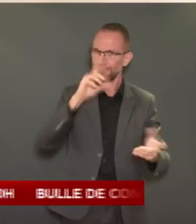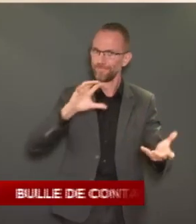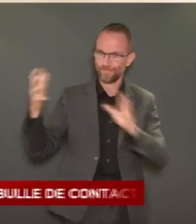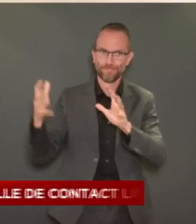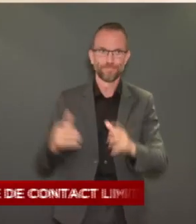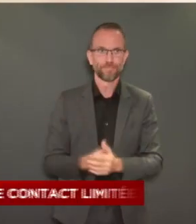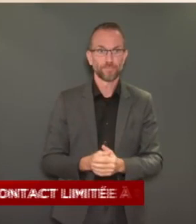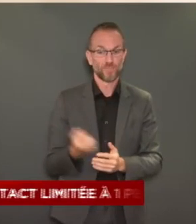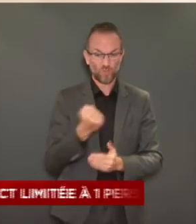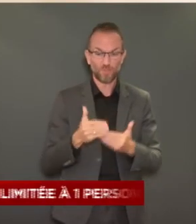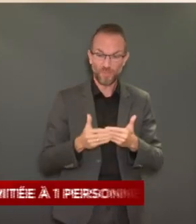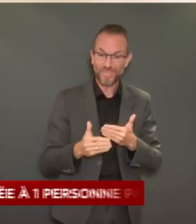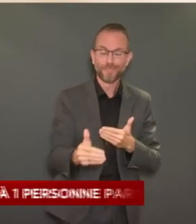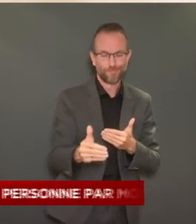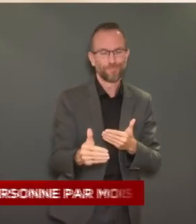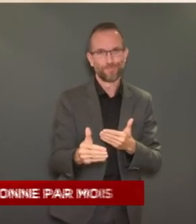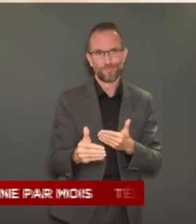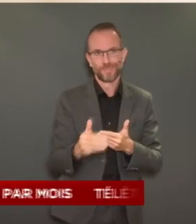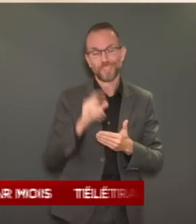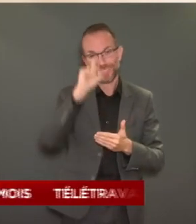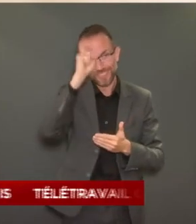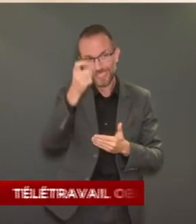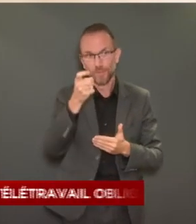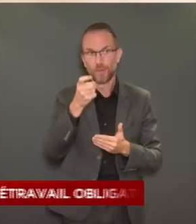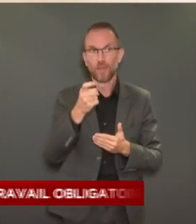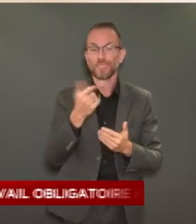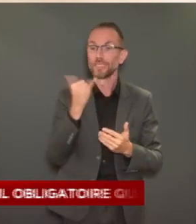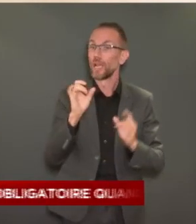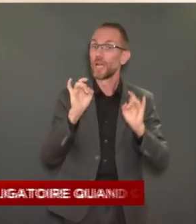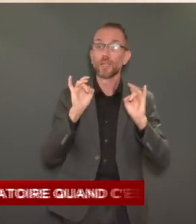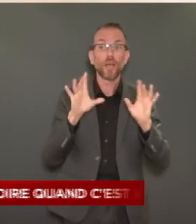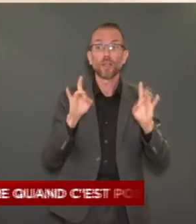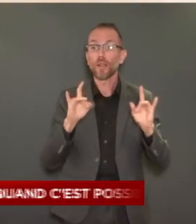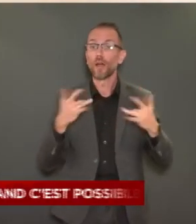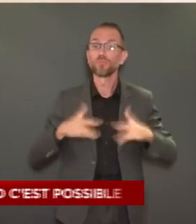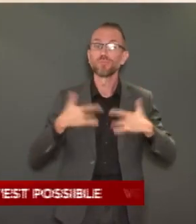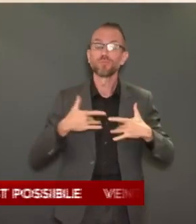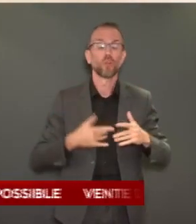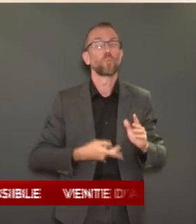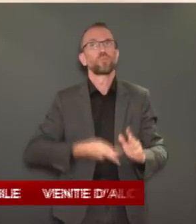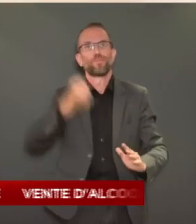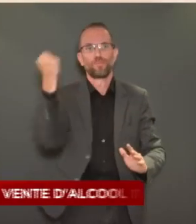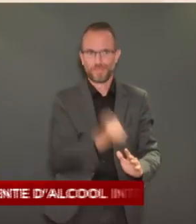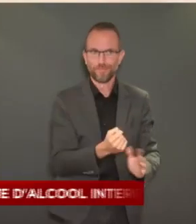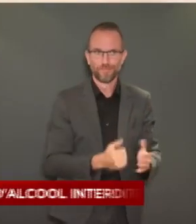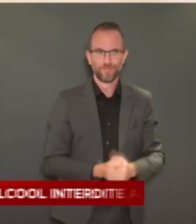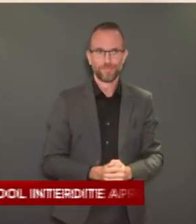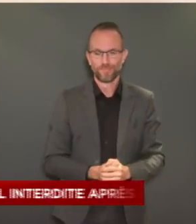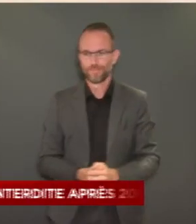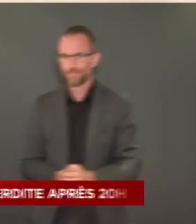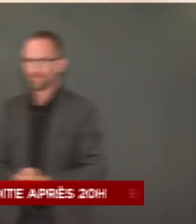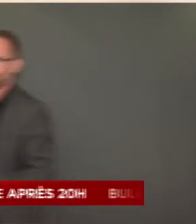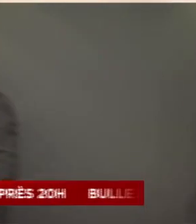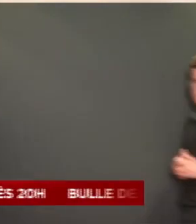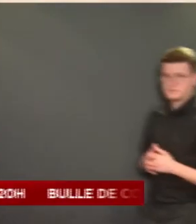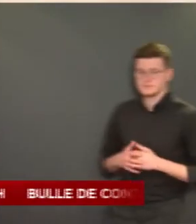devons prendre des mesures maintenant. Wij Belgen, wij zijn zeer gehecht aan onze vrijheid,